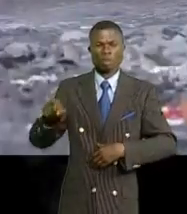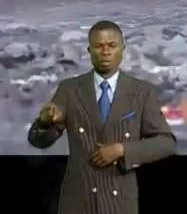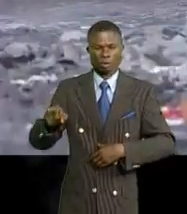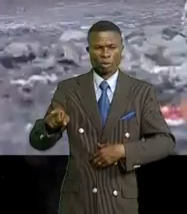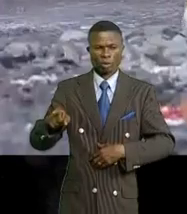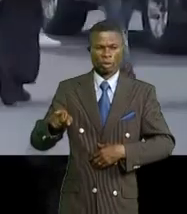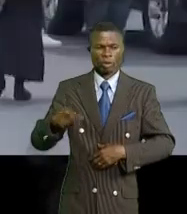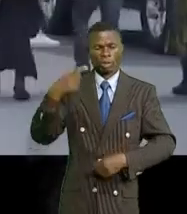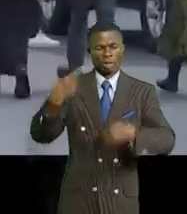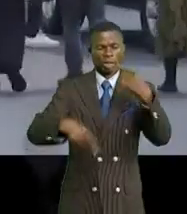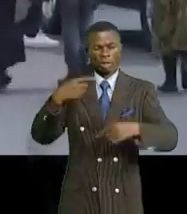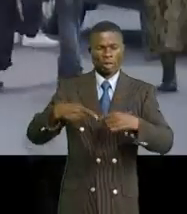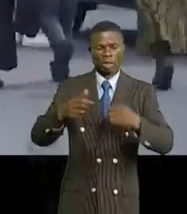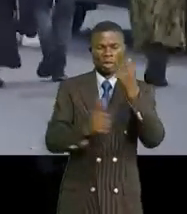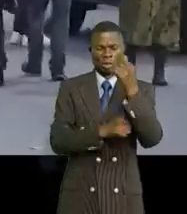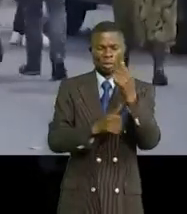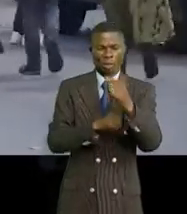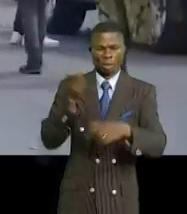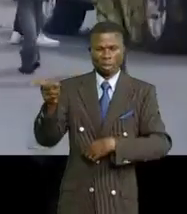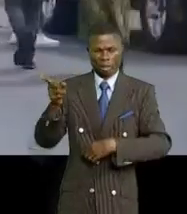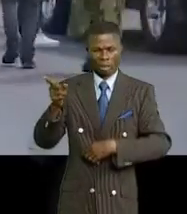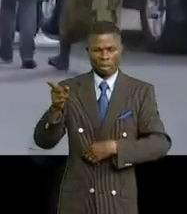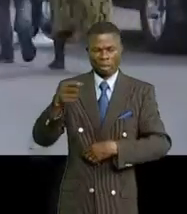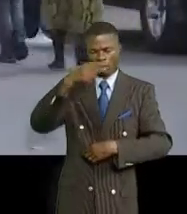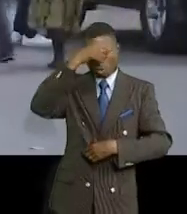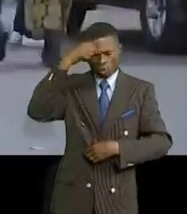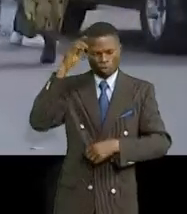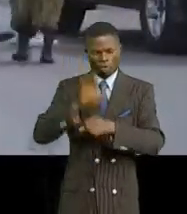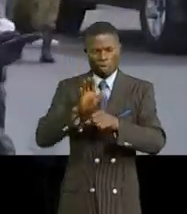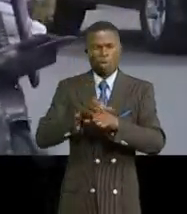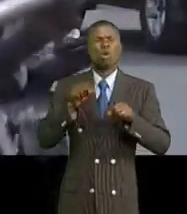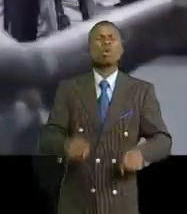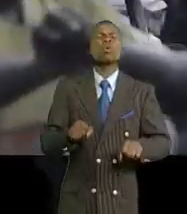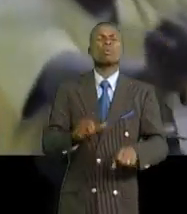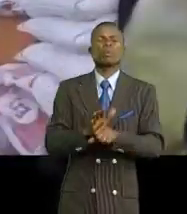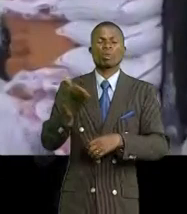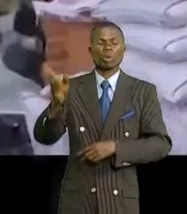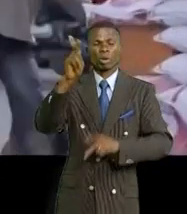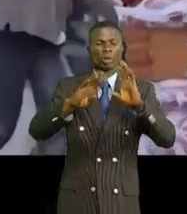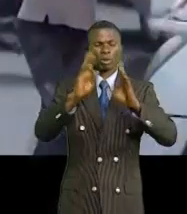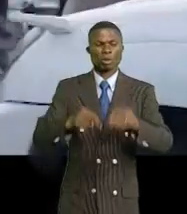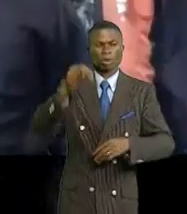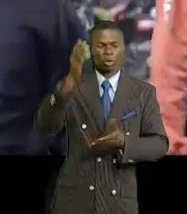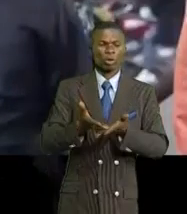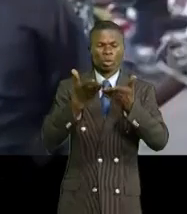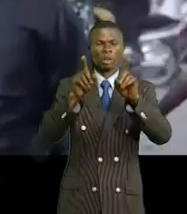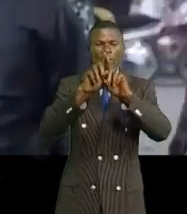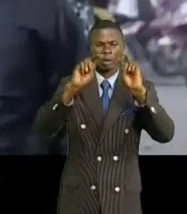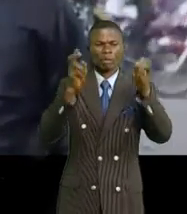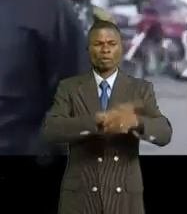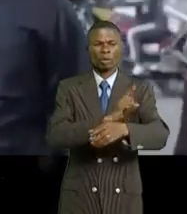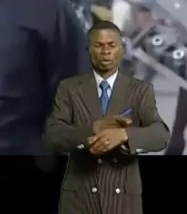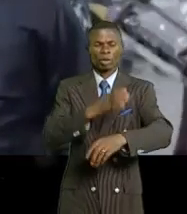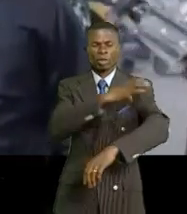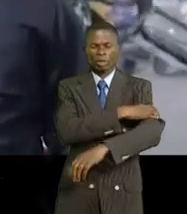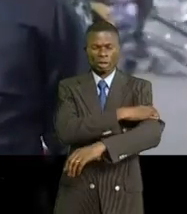s'invite au débat de la population locale longtemps meurtrie par les atrocités de tout genre. La population du Nord Kivu, de Goma, chef-lieu